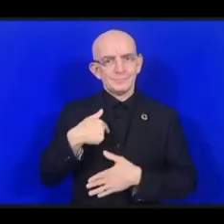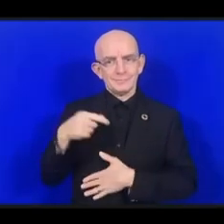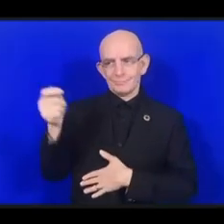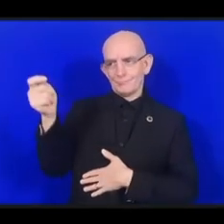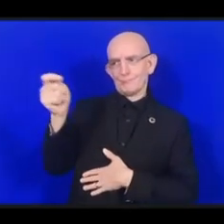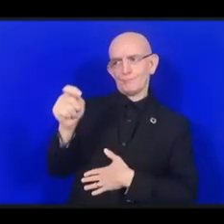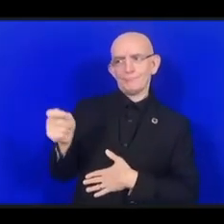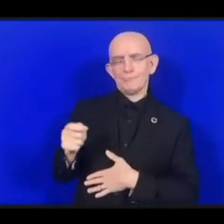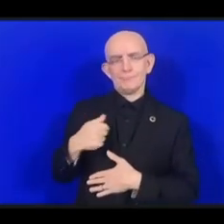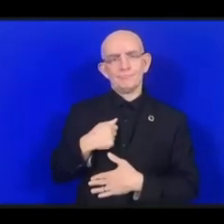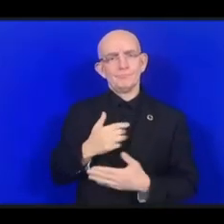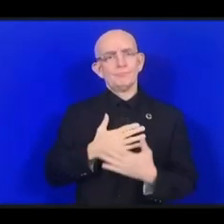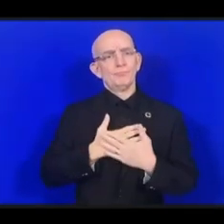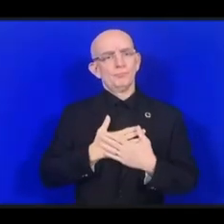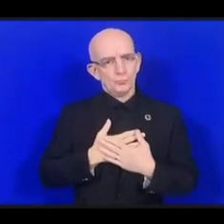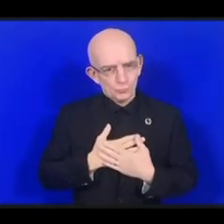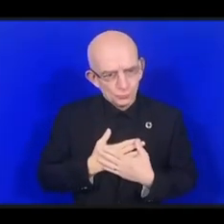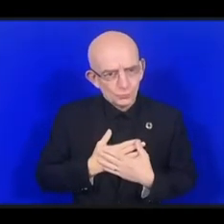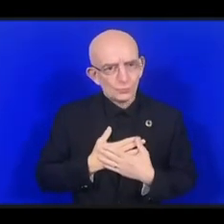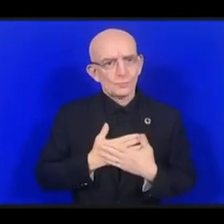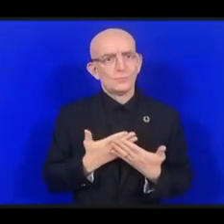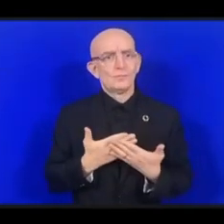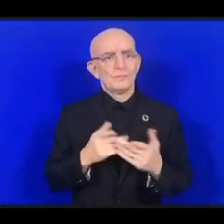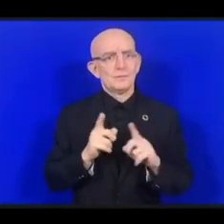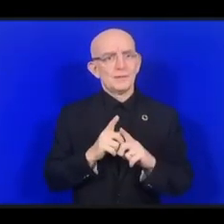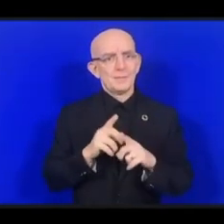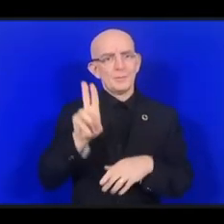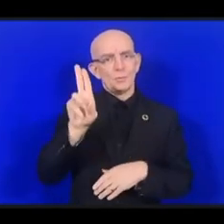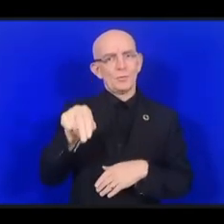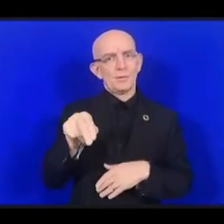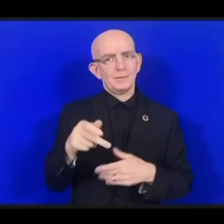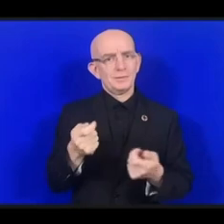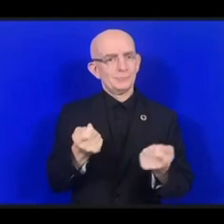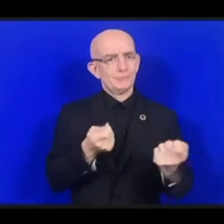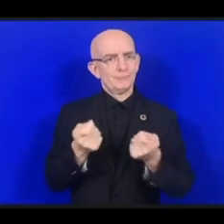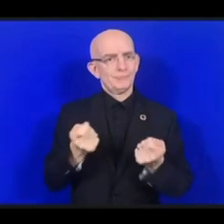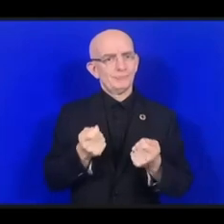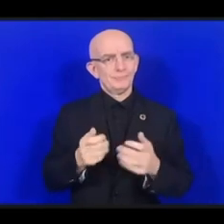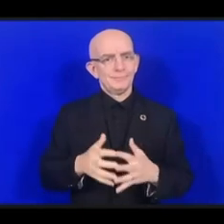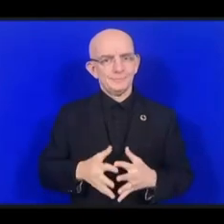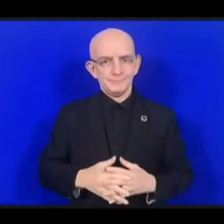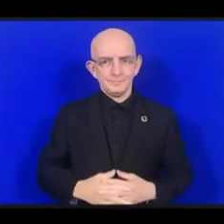要的由联合国来主办的会议，非常感谢各位，